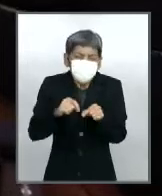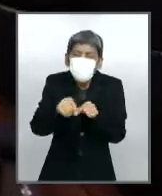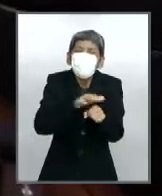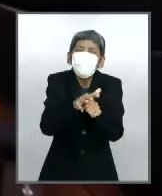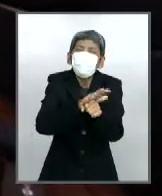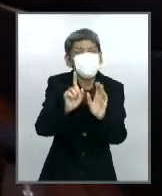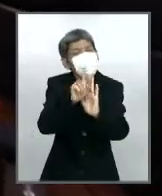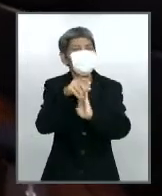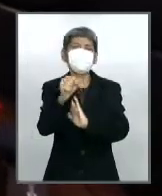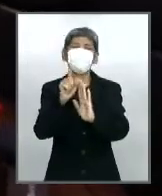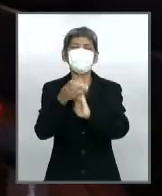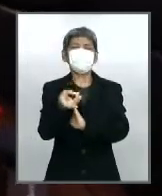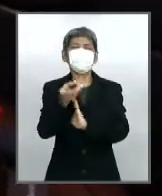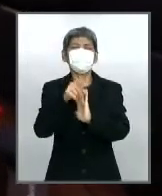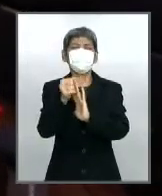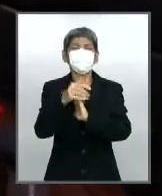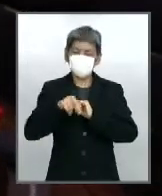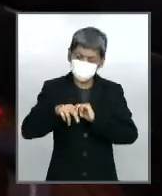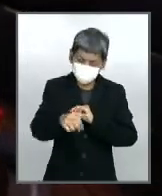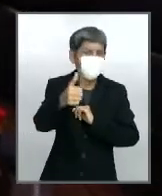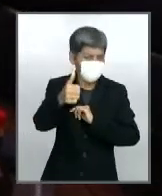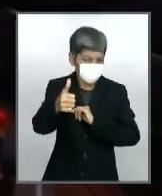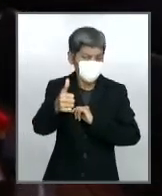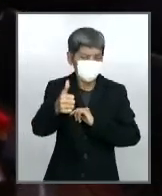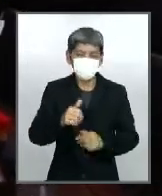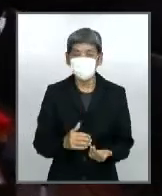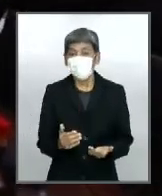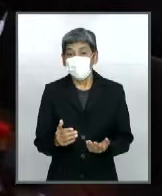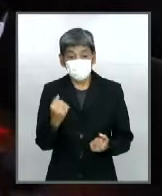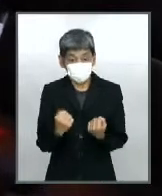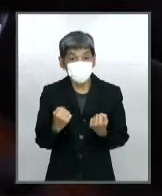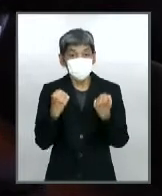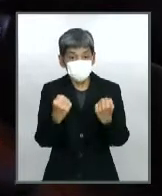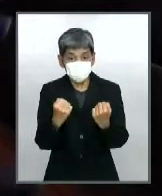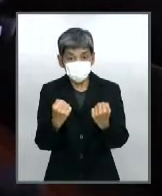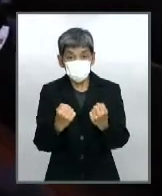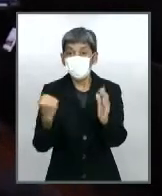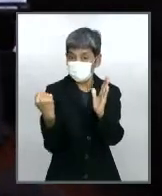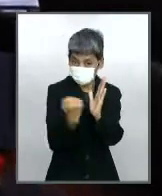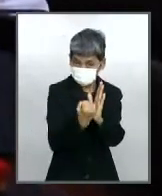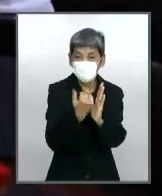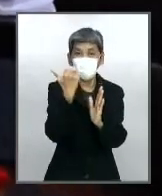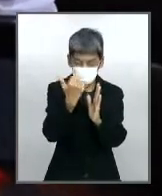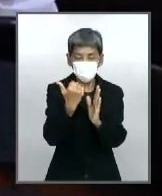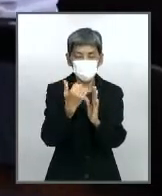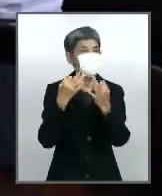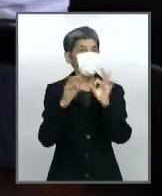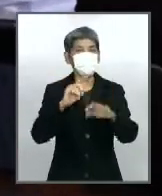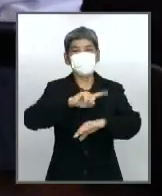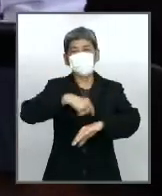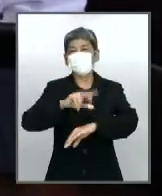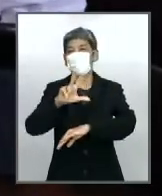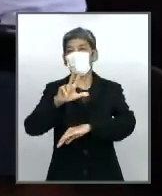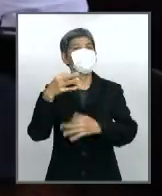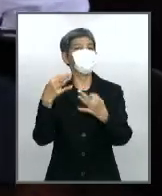มันไม่ได้ไกลอยู่อ่ะ 10นาทีนี่นิดเดียวจริงๆค่ะแล้วก็ขับรถมาก็คือจอดรถสแตมป์บัตรได้ ใช่ครับก็ฟรี